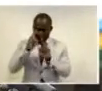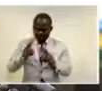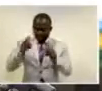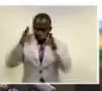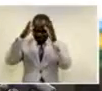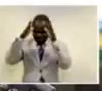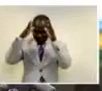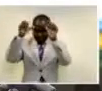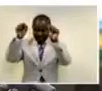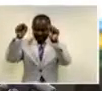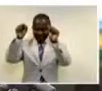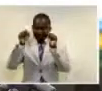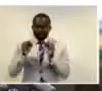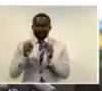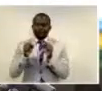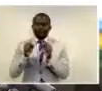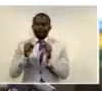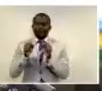Repubulika